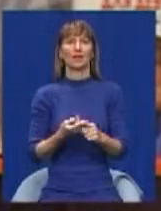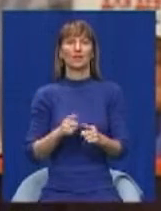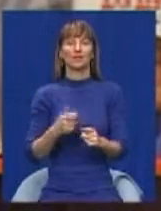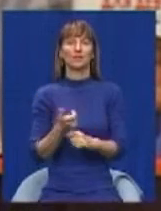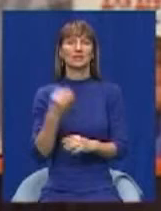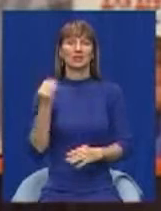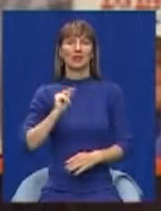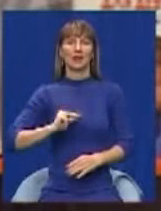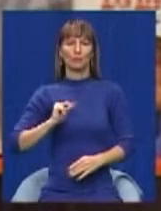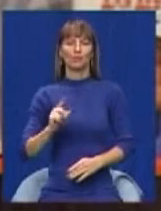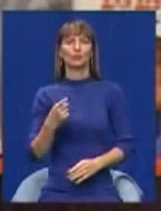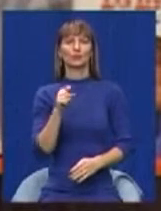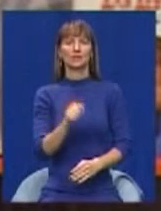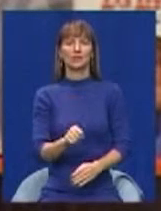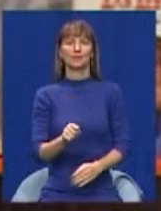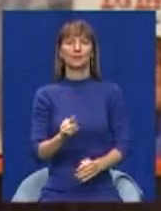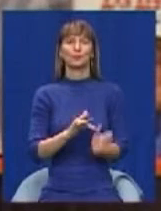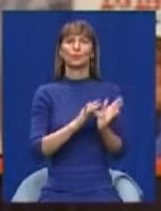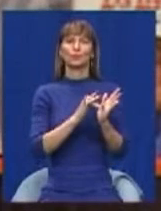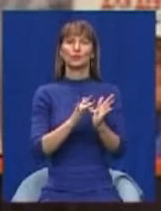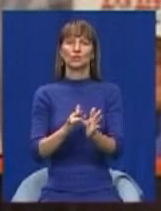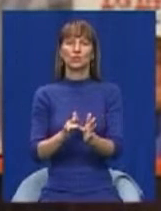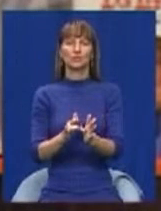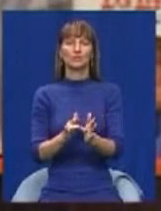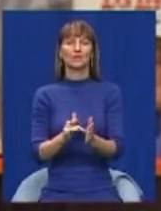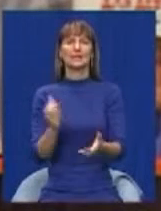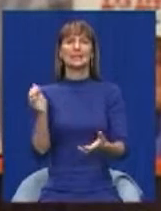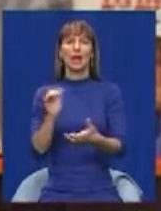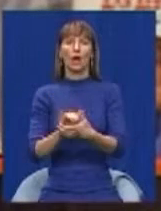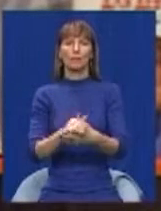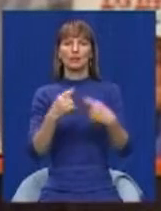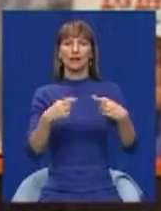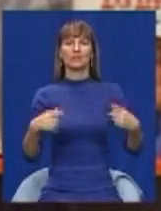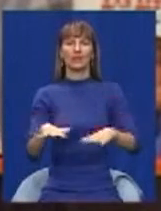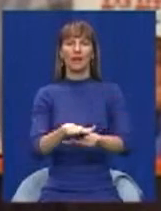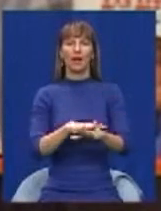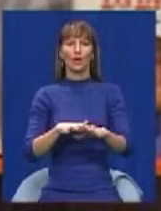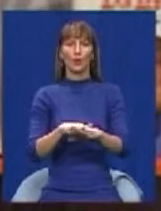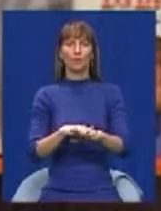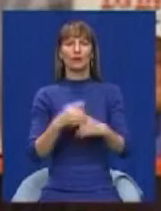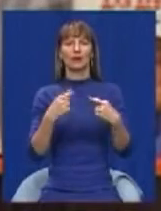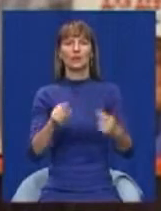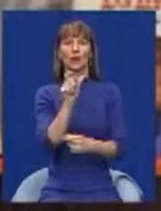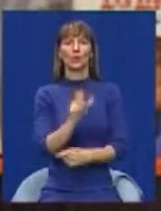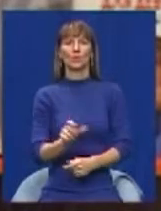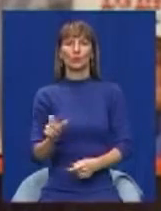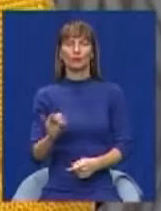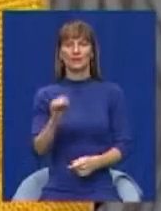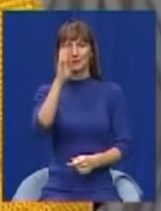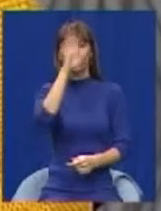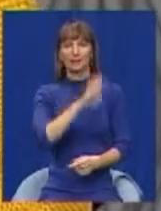очень интересная работа, потому что ты путешествуешь, знакомишься с разными народами, с разными людьми и